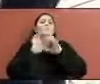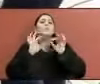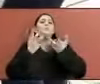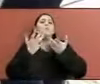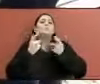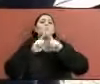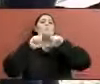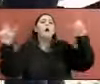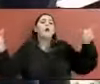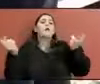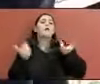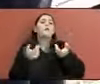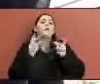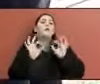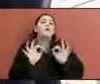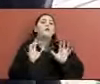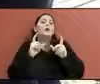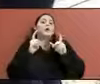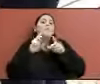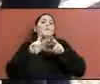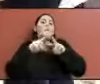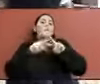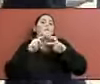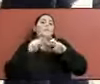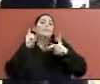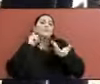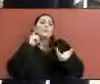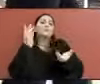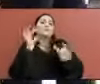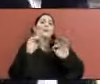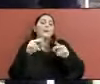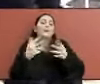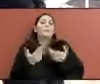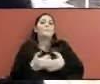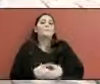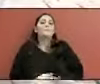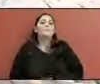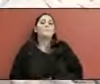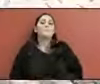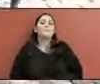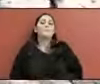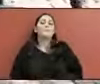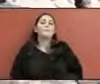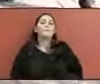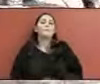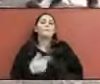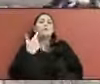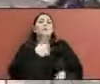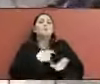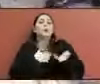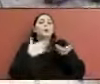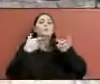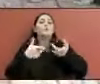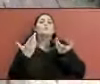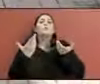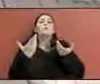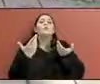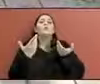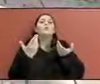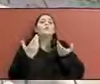Evet. Akademi Lise de bir marka. Orada çok özverili çalışan arkadaşlarımız var. Özellikle bu durumda